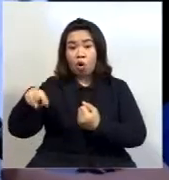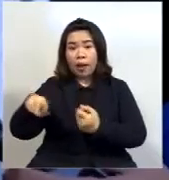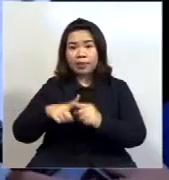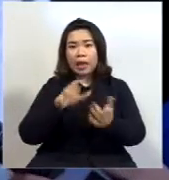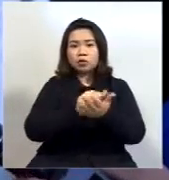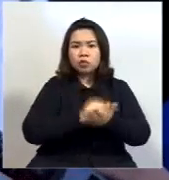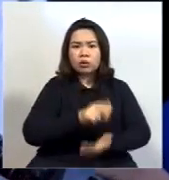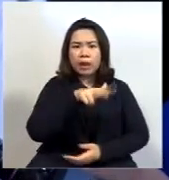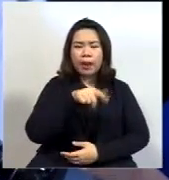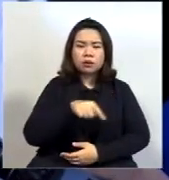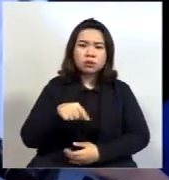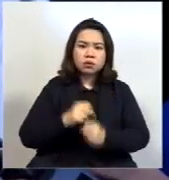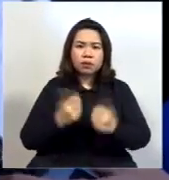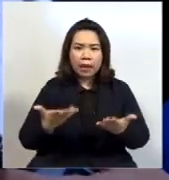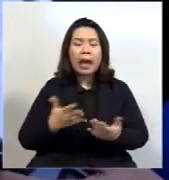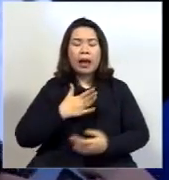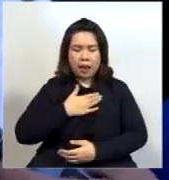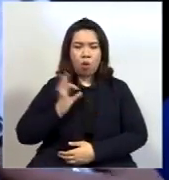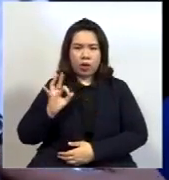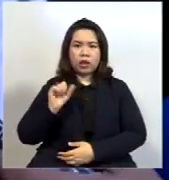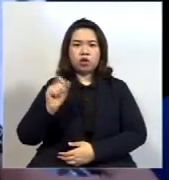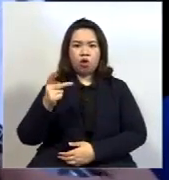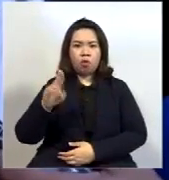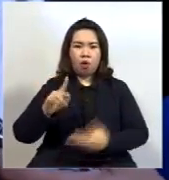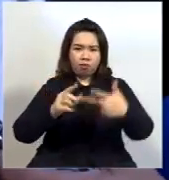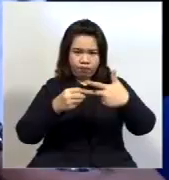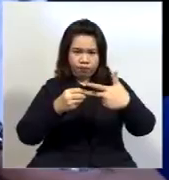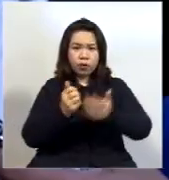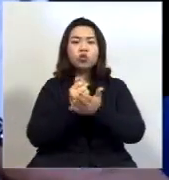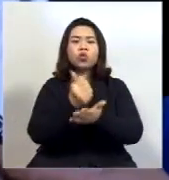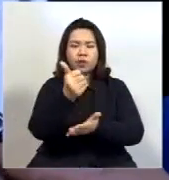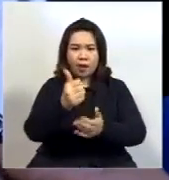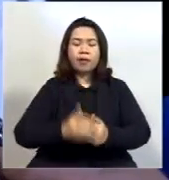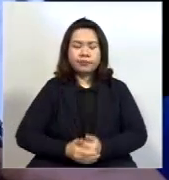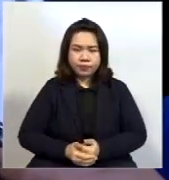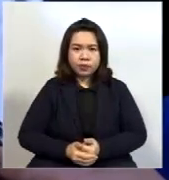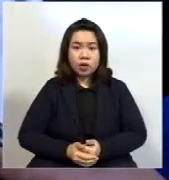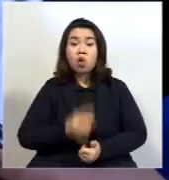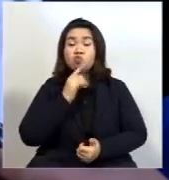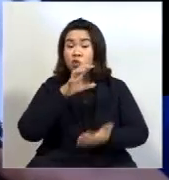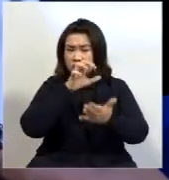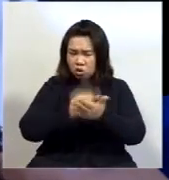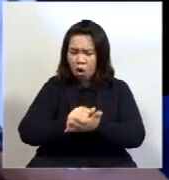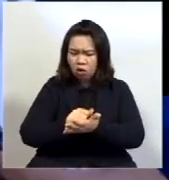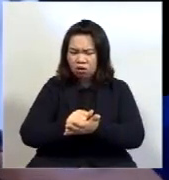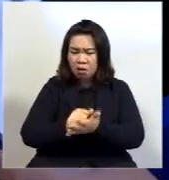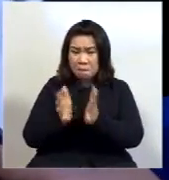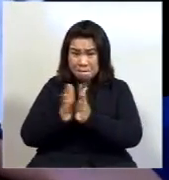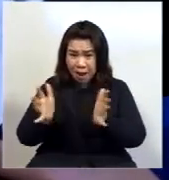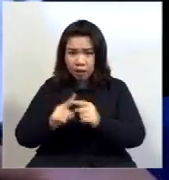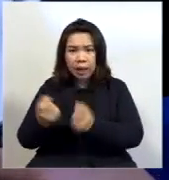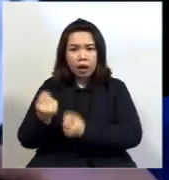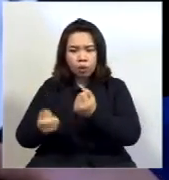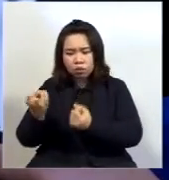องต้อง 3,000 คันอันนี้สคบก็จะเข้าไปดำเนินการในเคสที่3ได้ก็คือคุณรับจองทั้งที่คุณรู้อยู่แล้วคุณไม่มีรถให้เ